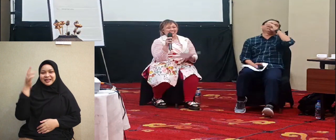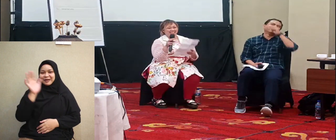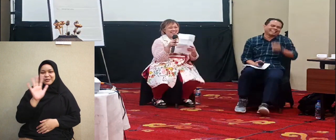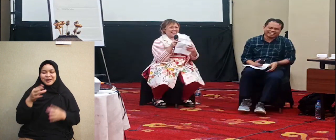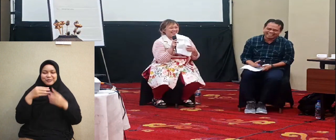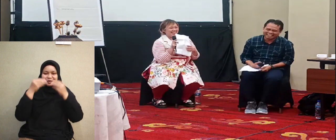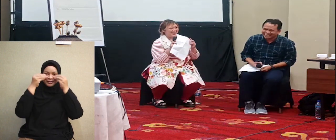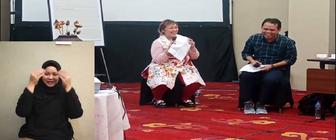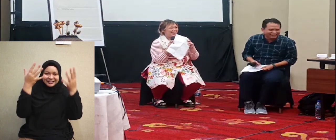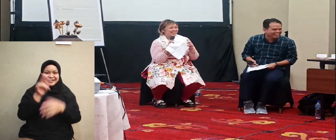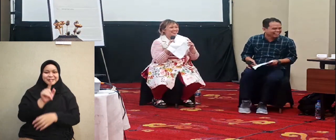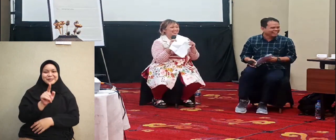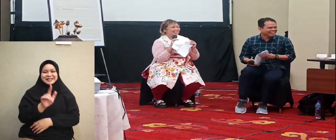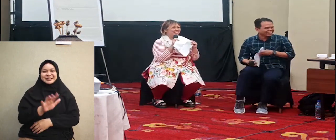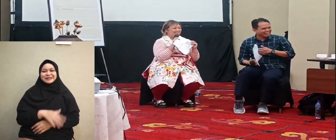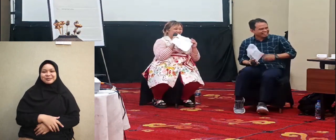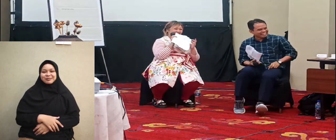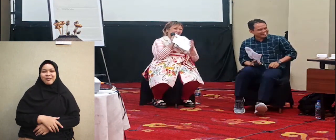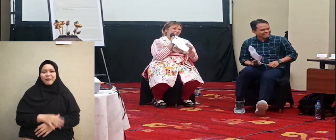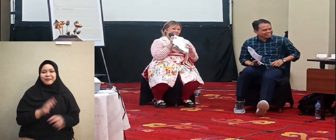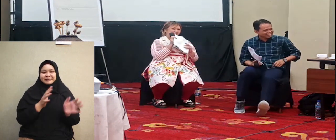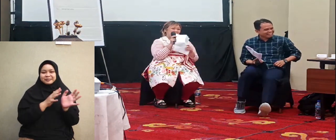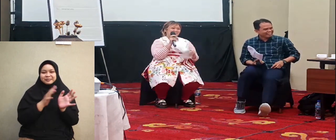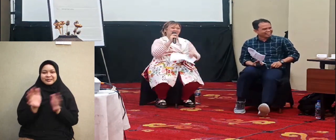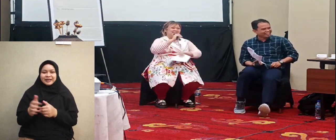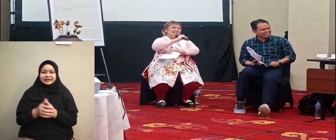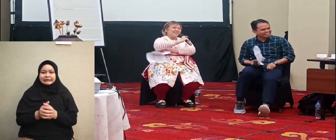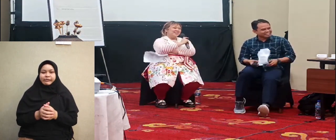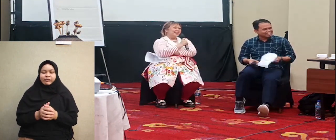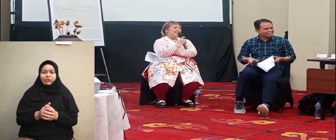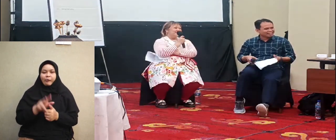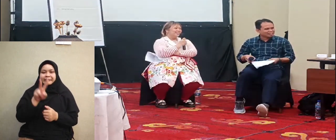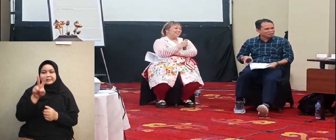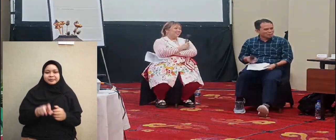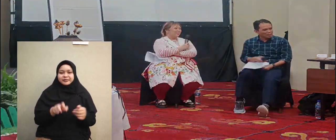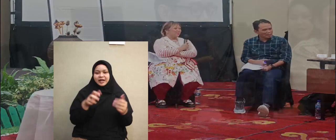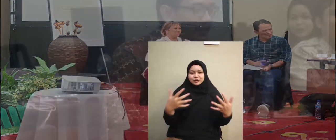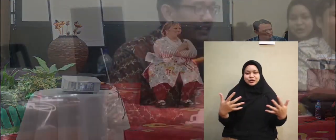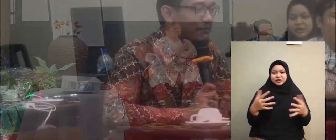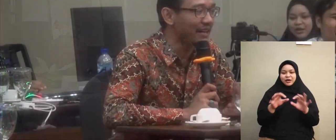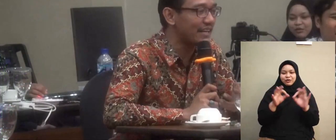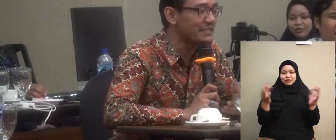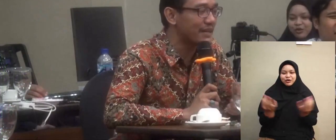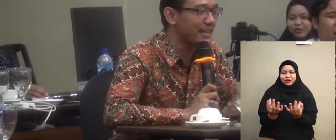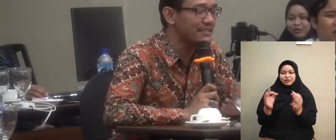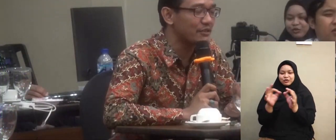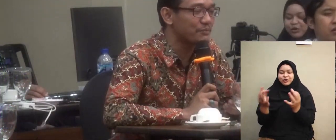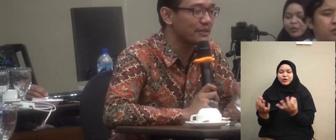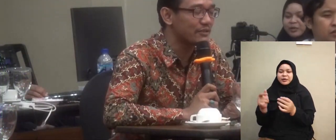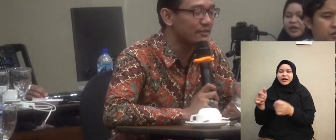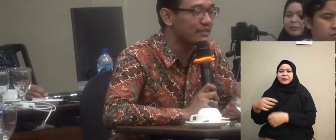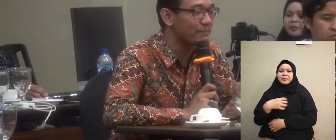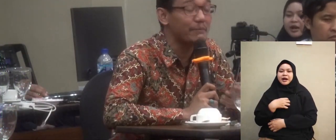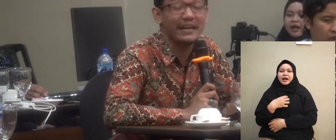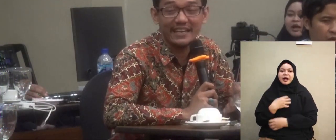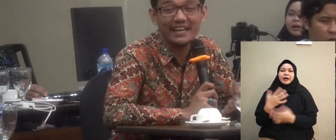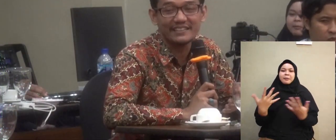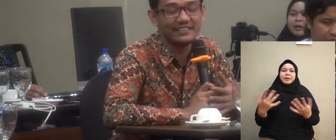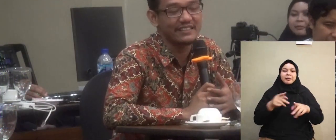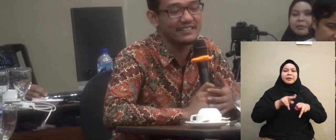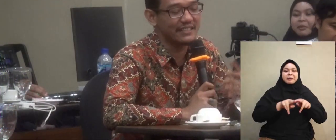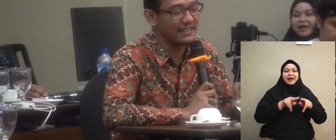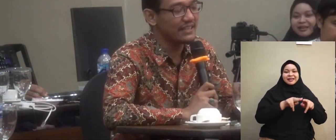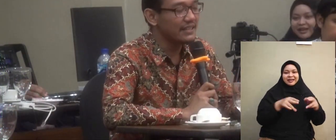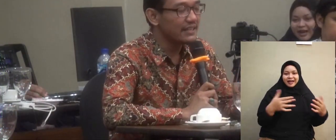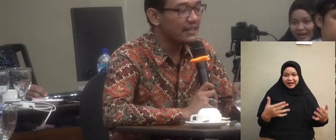jadinya begitu nah seharusnya forum-forum ini dimaknai sebagai satu bentuk perbaikan